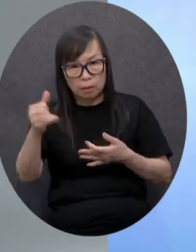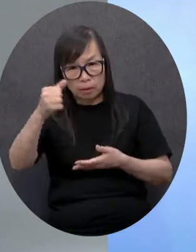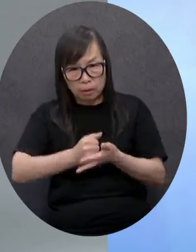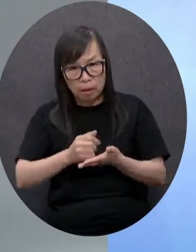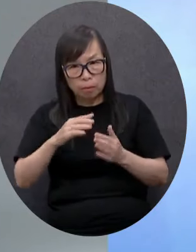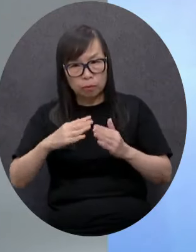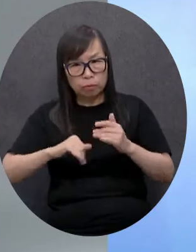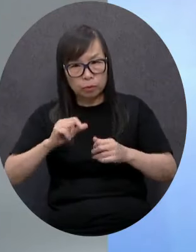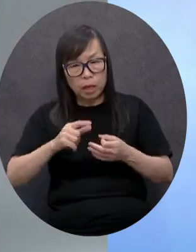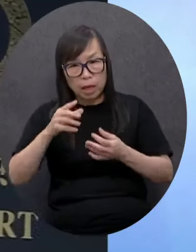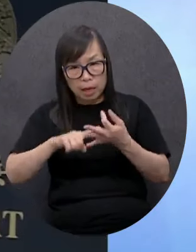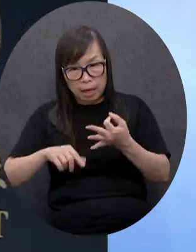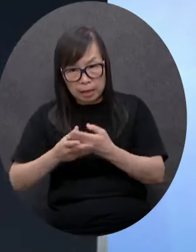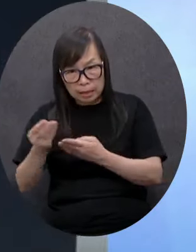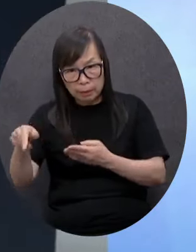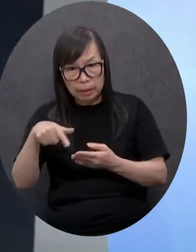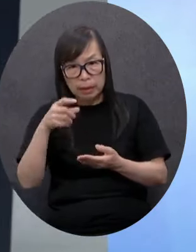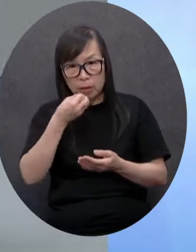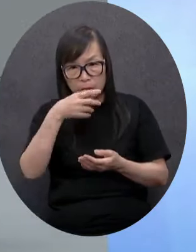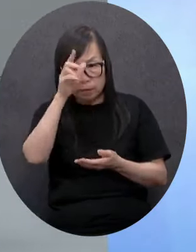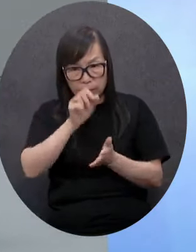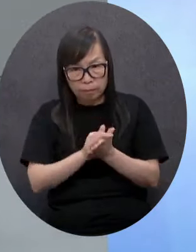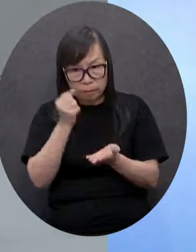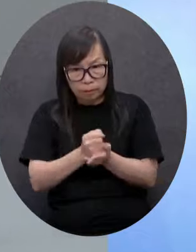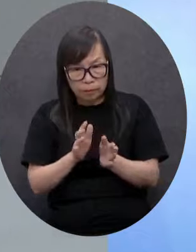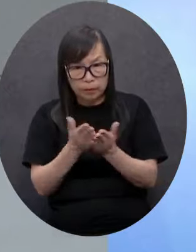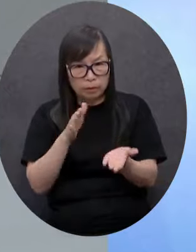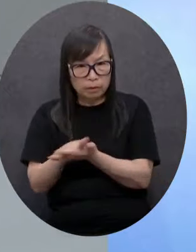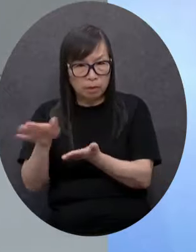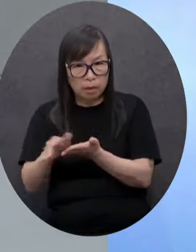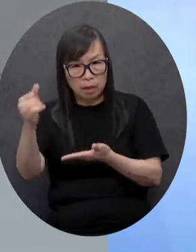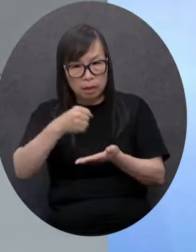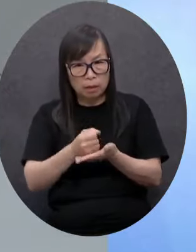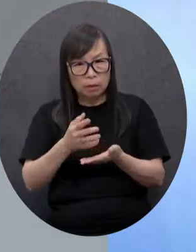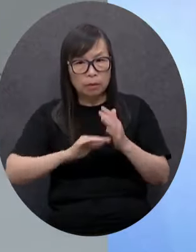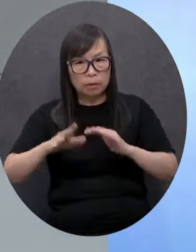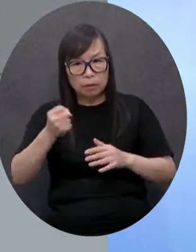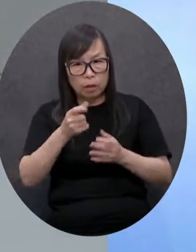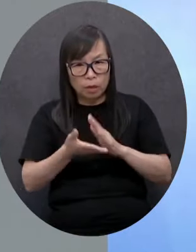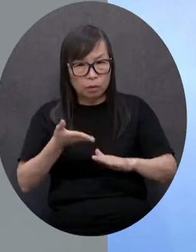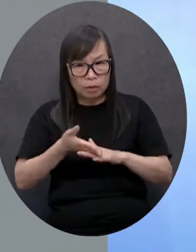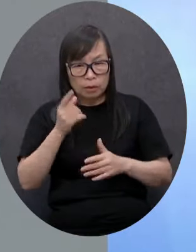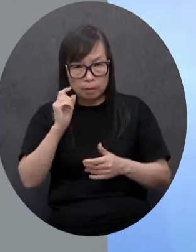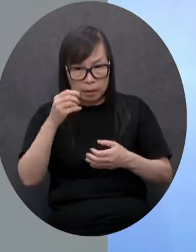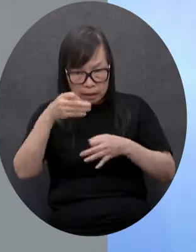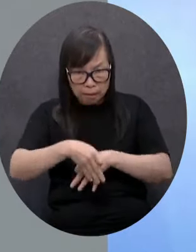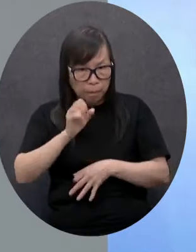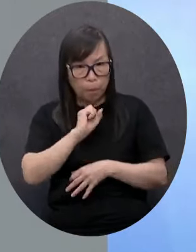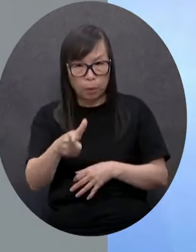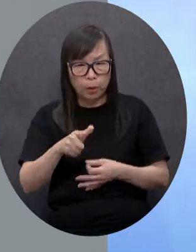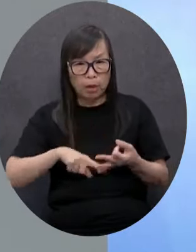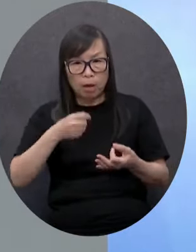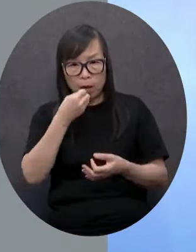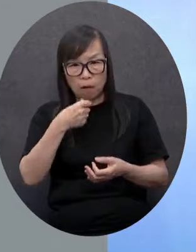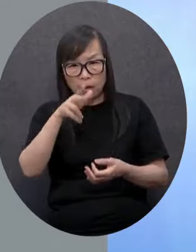长的叶刘淑仪说，这类人的特区护照一旦被撤销，入境处处长就不会重新签发。 特區護照和國籍